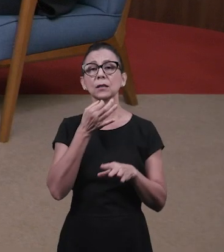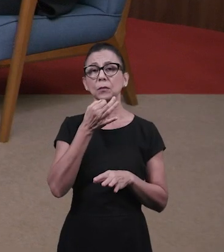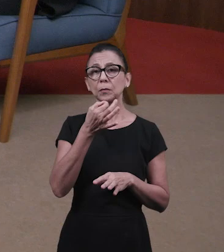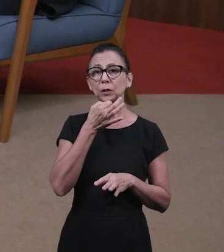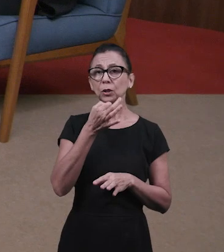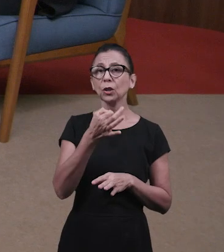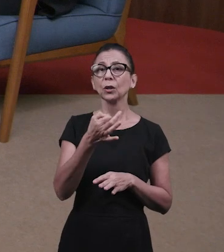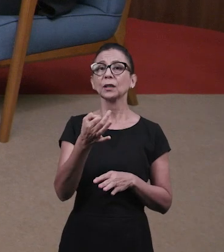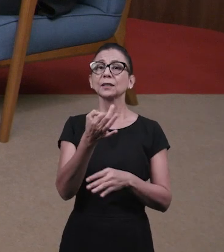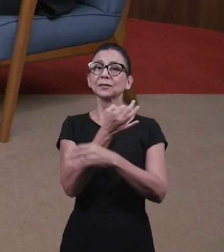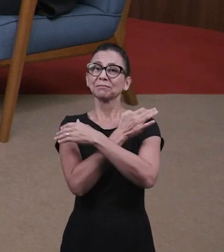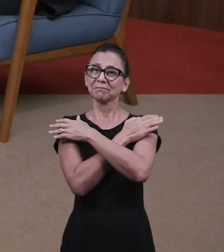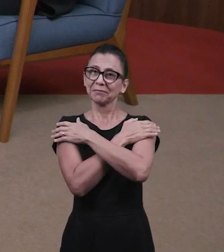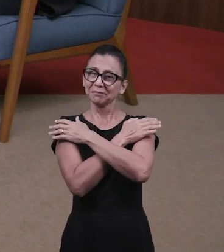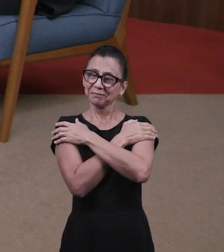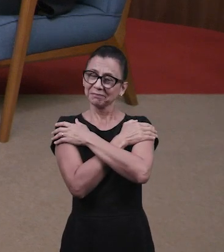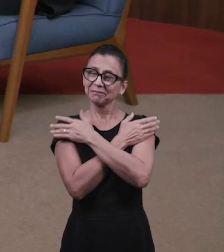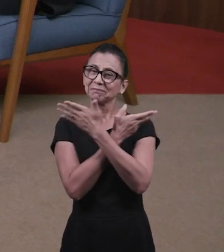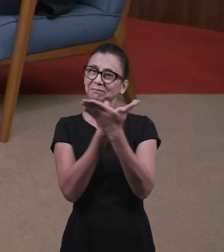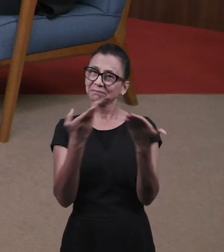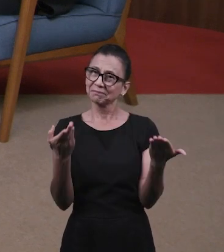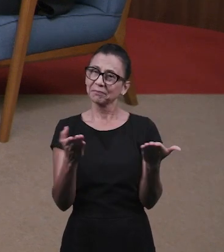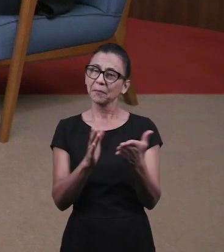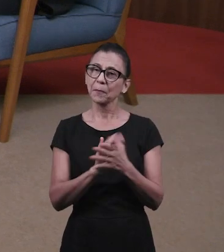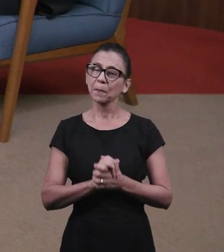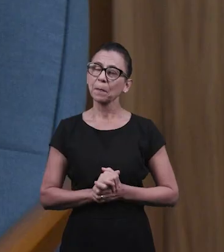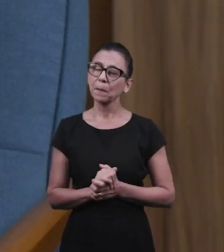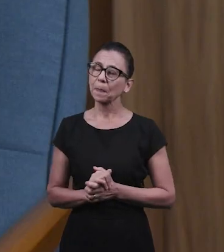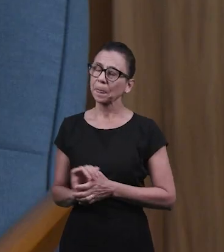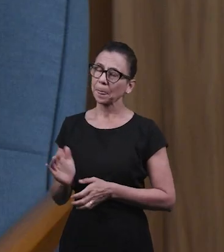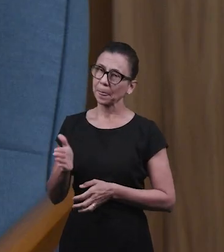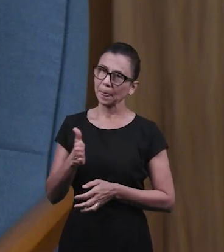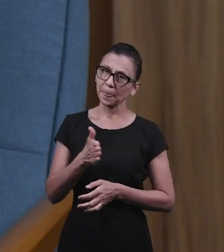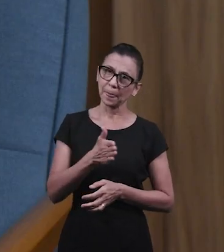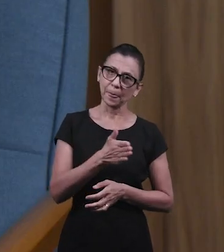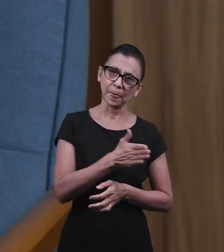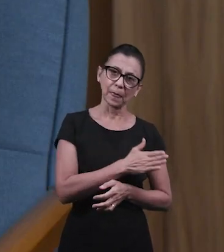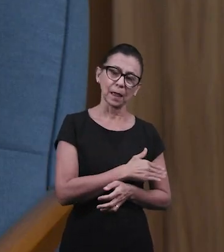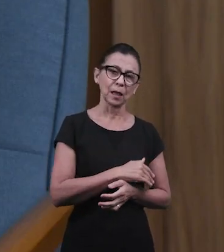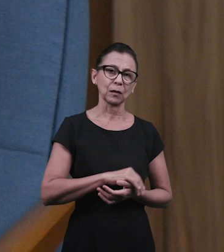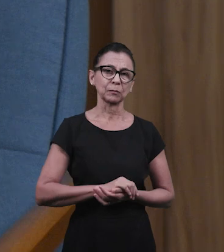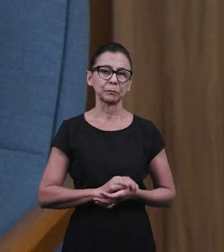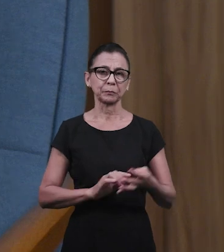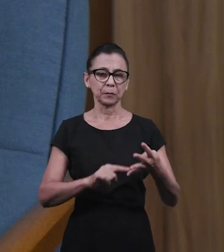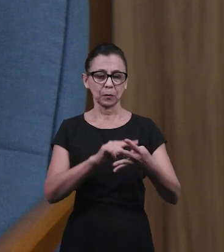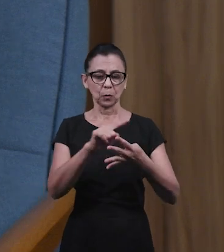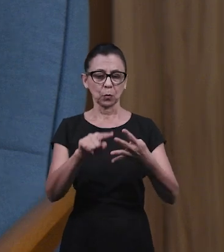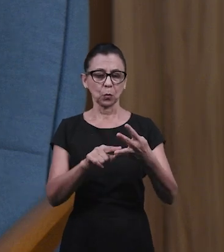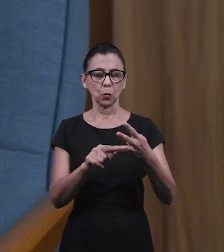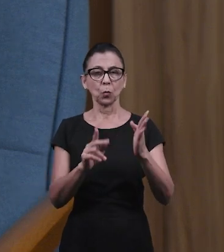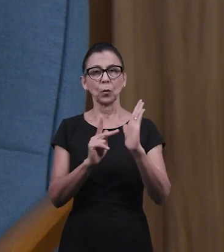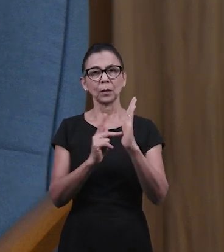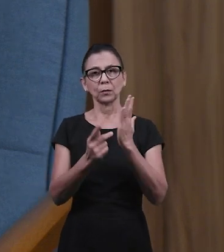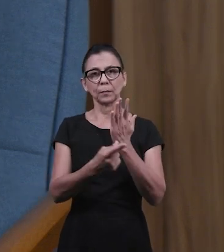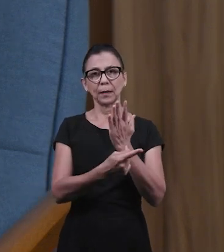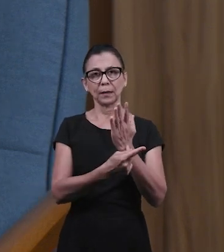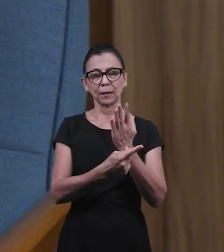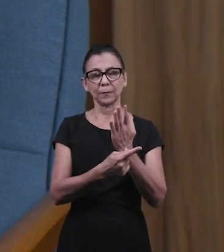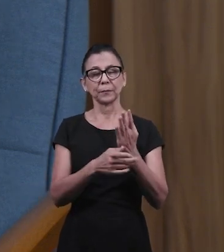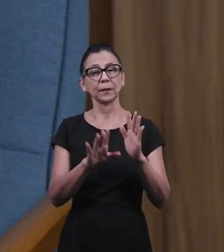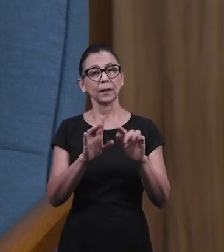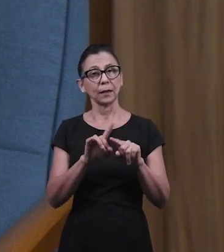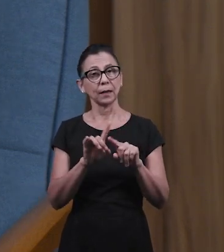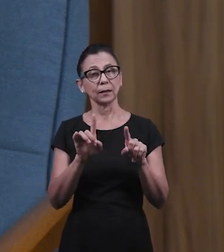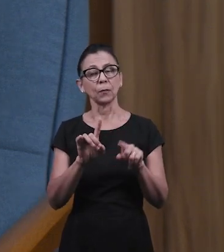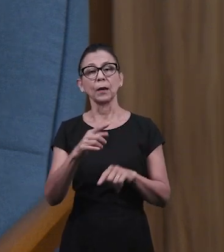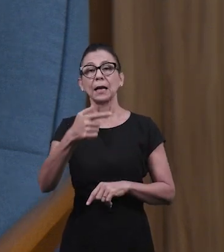nos salutations. Très bien. Nous allons maintenant à la première des 4 paraboles, d'ailleurs